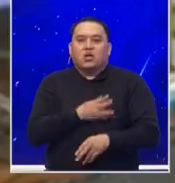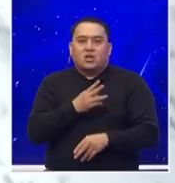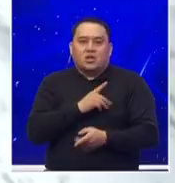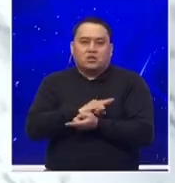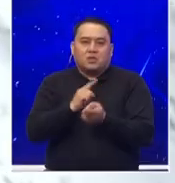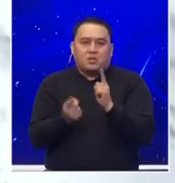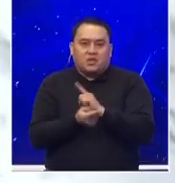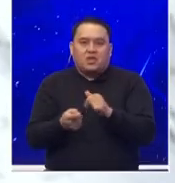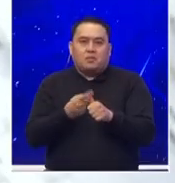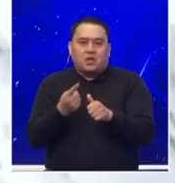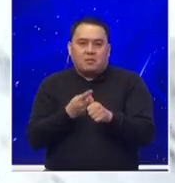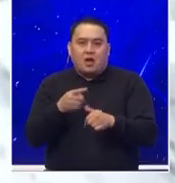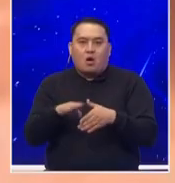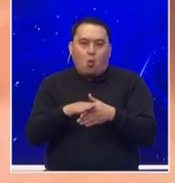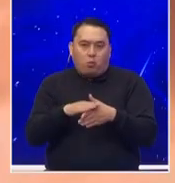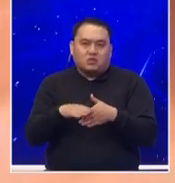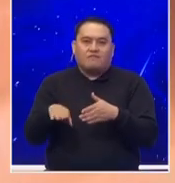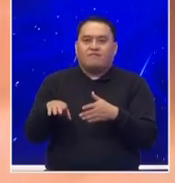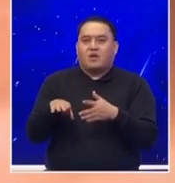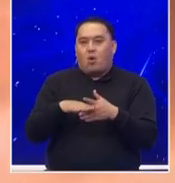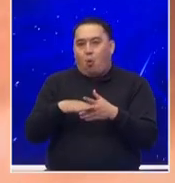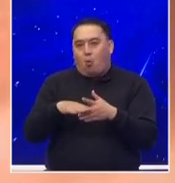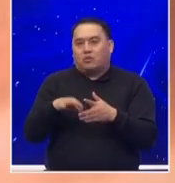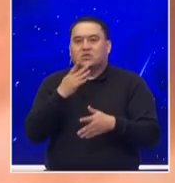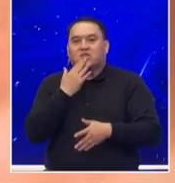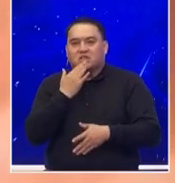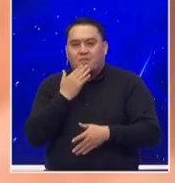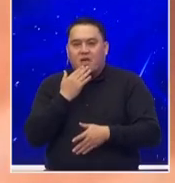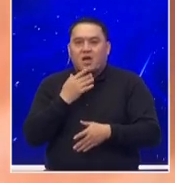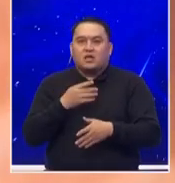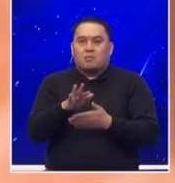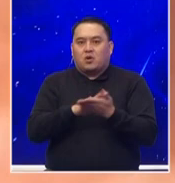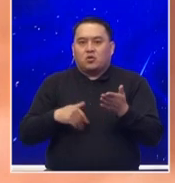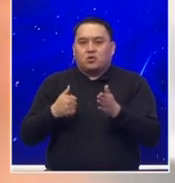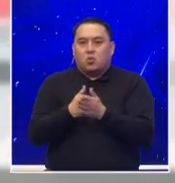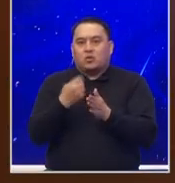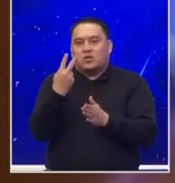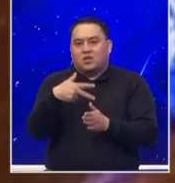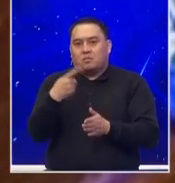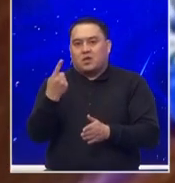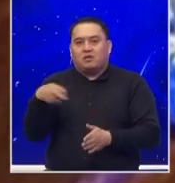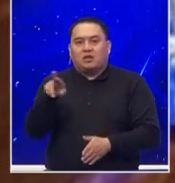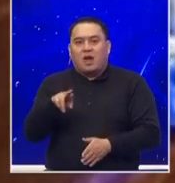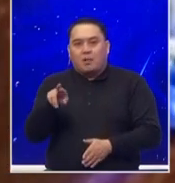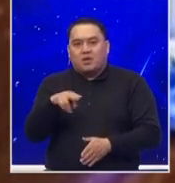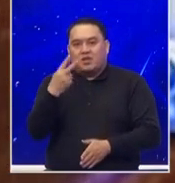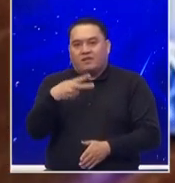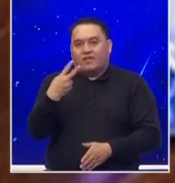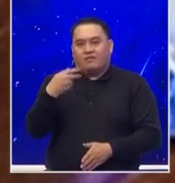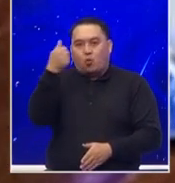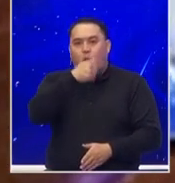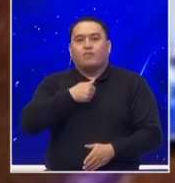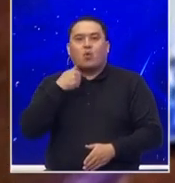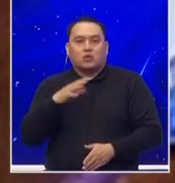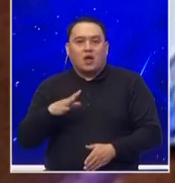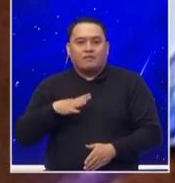либо желании заменить имя, отчество, фамилию или национальность. Это продлится до 31 декабря 2022